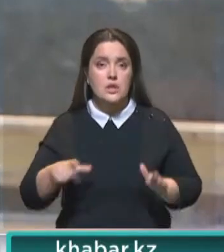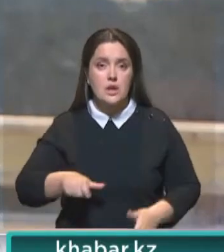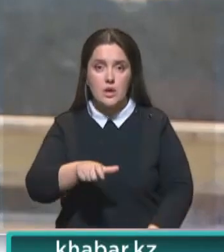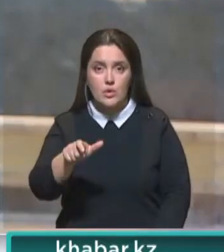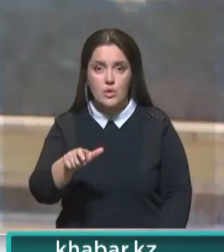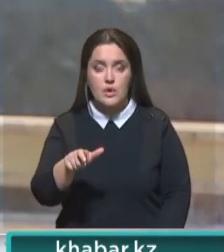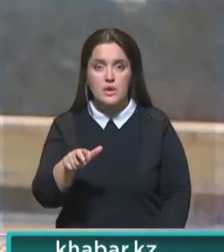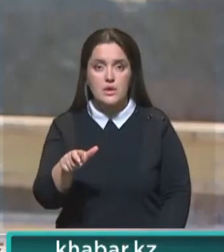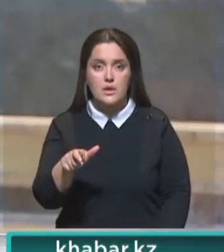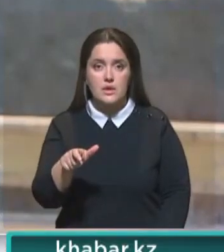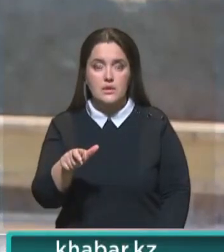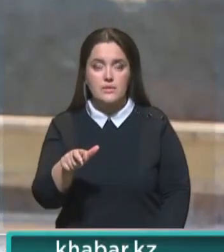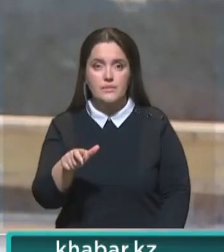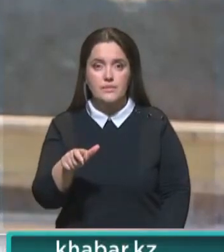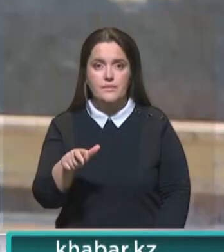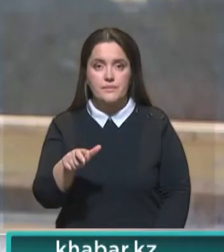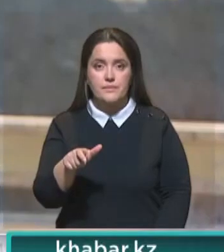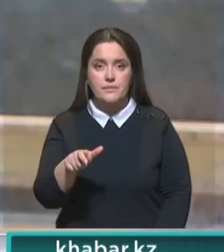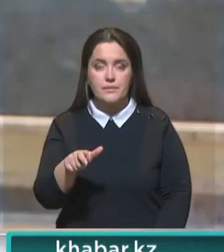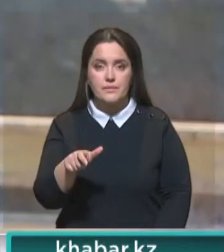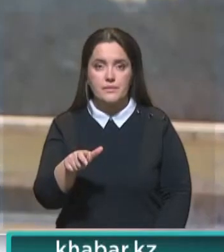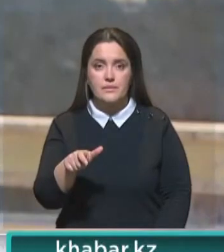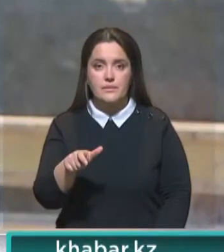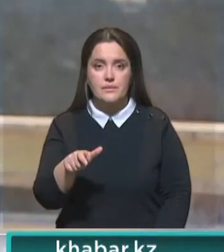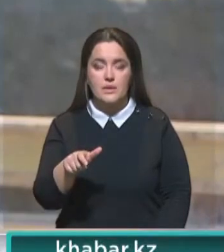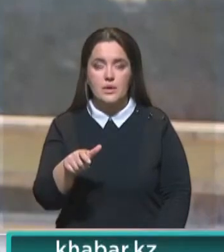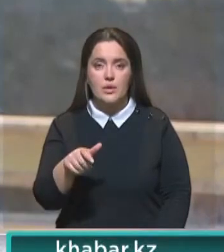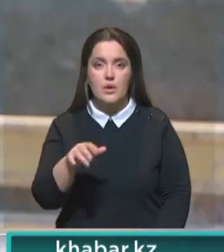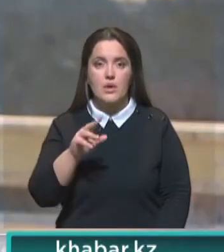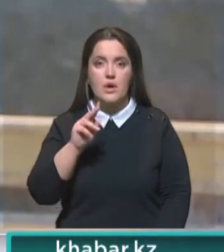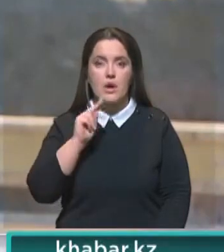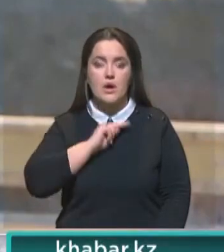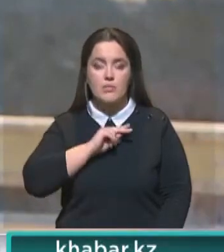На сегодняшний день на 18 крупных искусственных сооружениях параллельно работы ведутся, продолжаются.